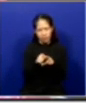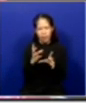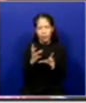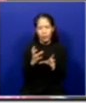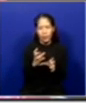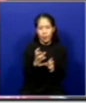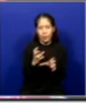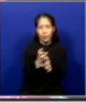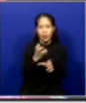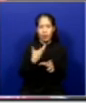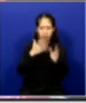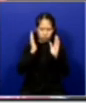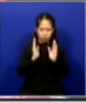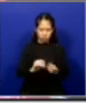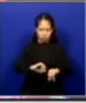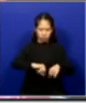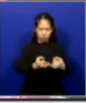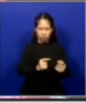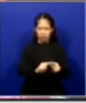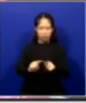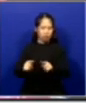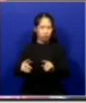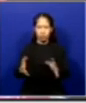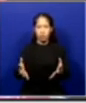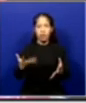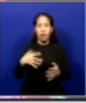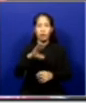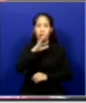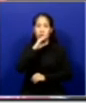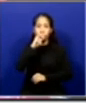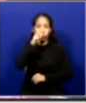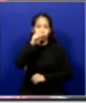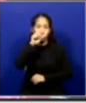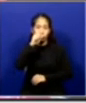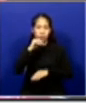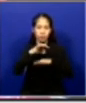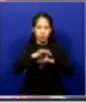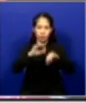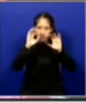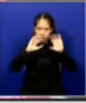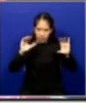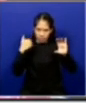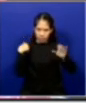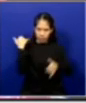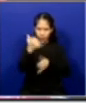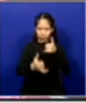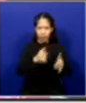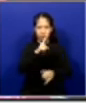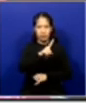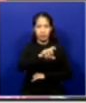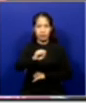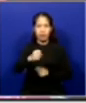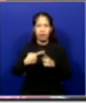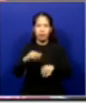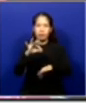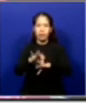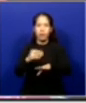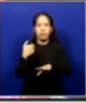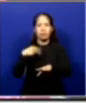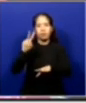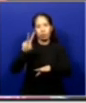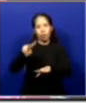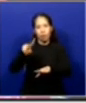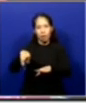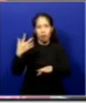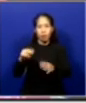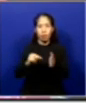ประกอบการแล้วเวลาสอบรับราชการสอบทีละแสนคนเอา 2,000 คนเนี่ยแล้วทุกคนตก